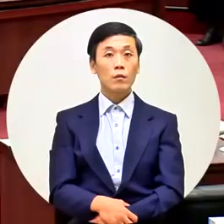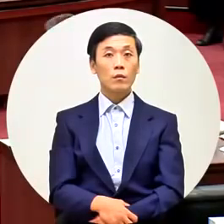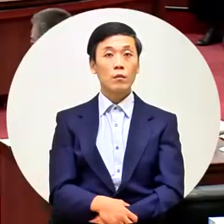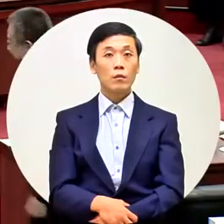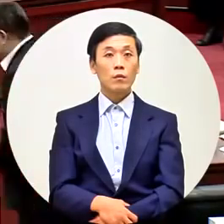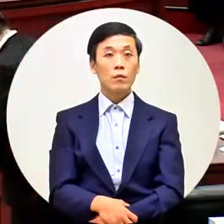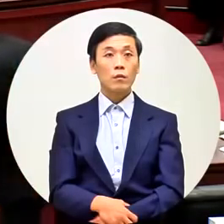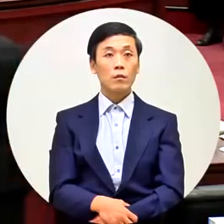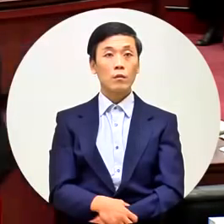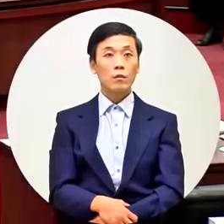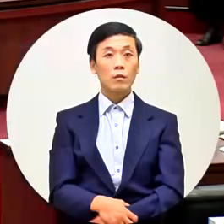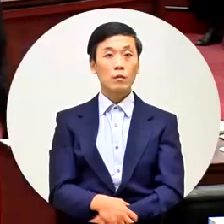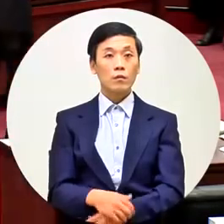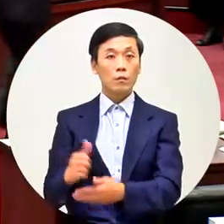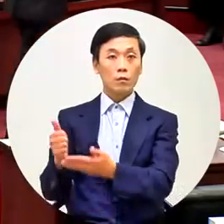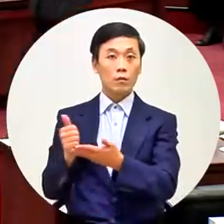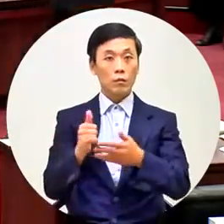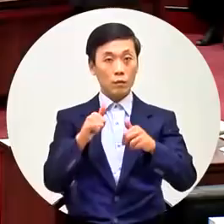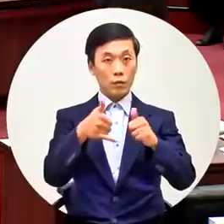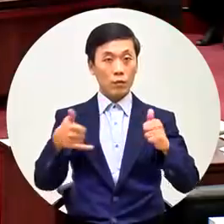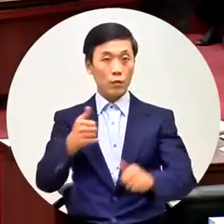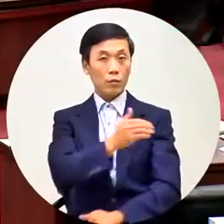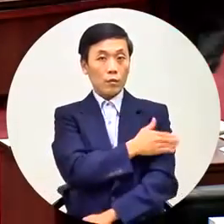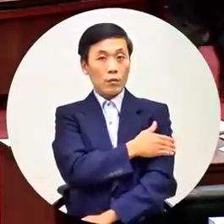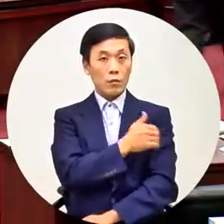请陈明哲议员领取选票。